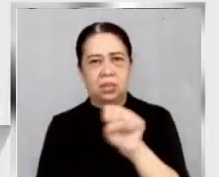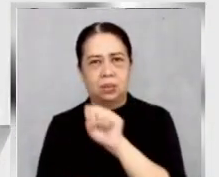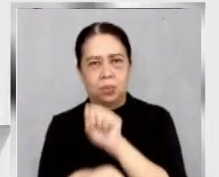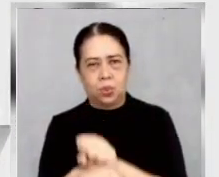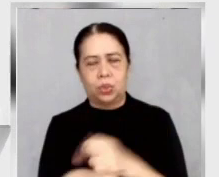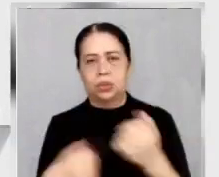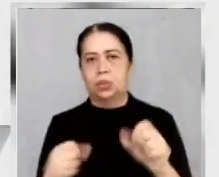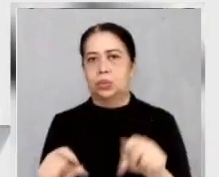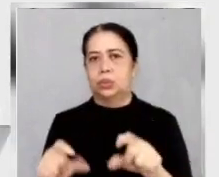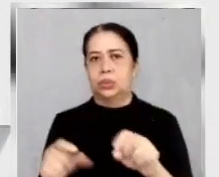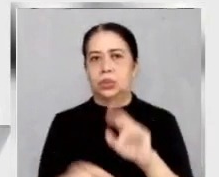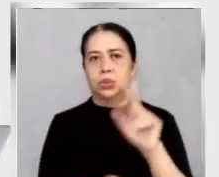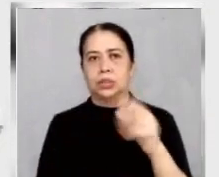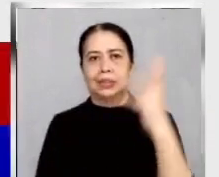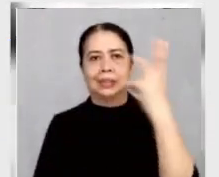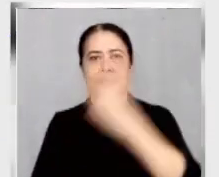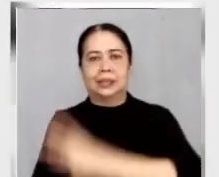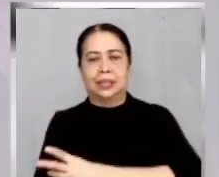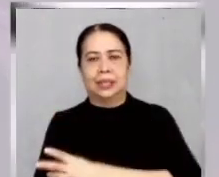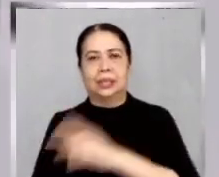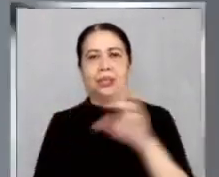kanyang 6-day concert doon.